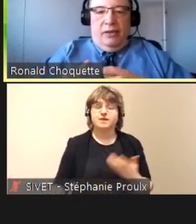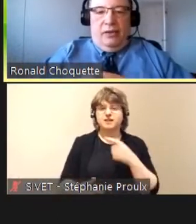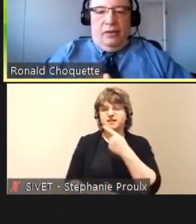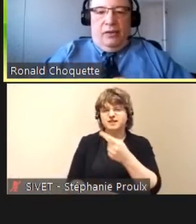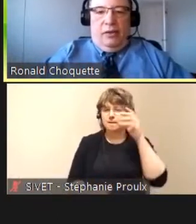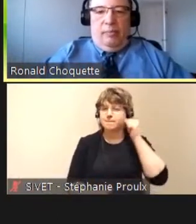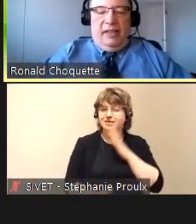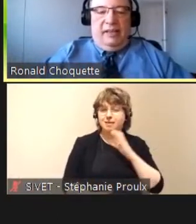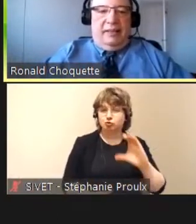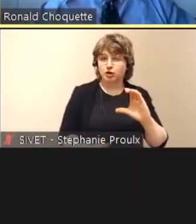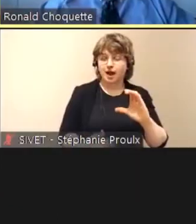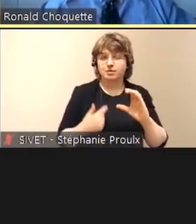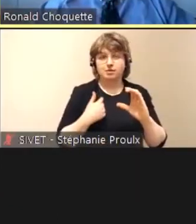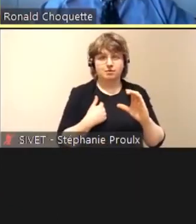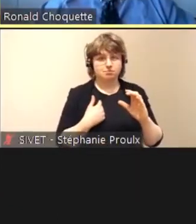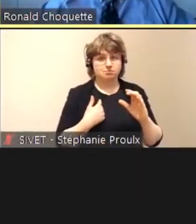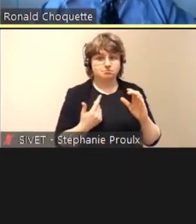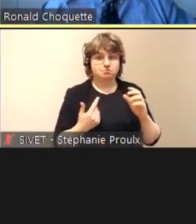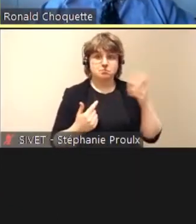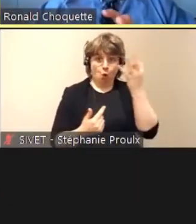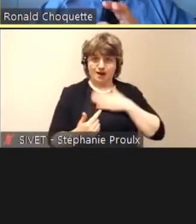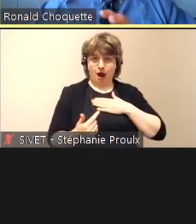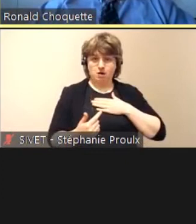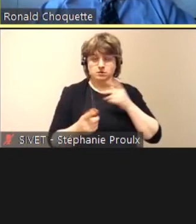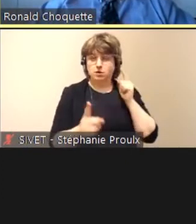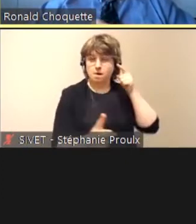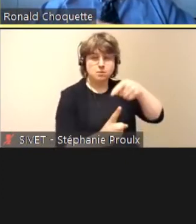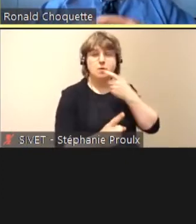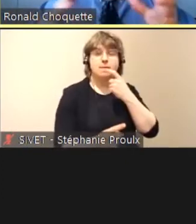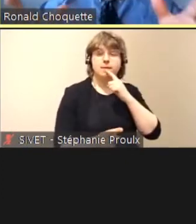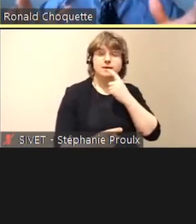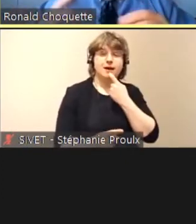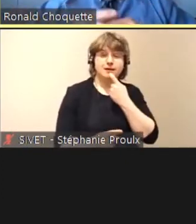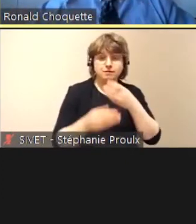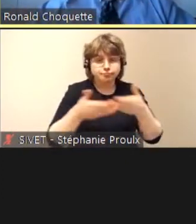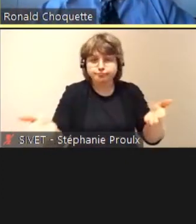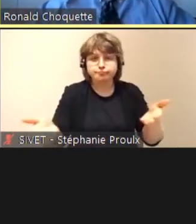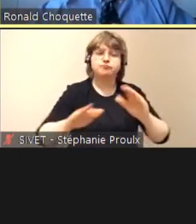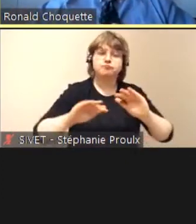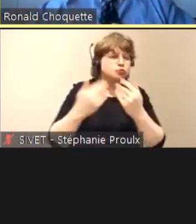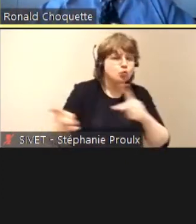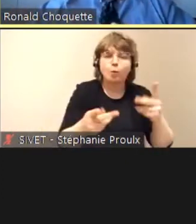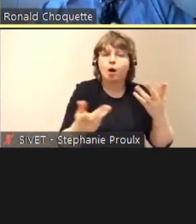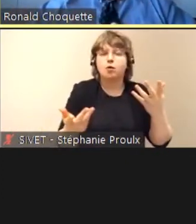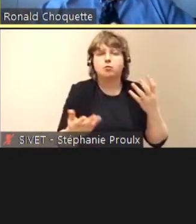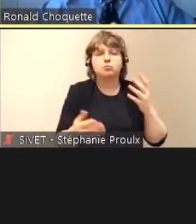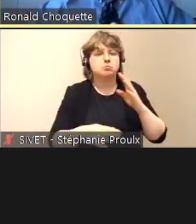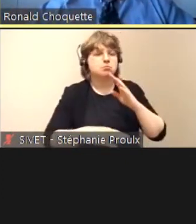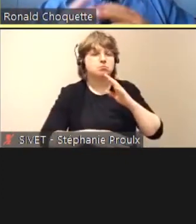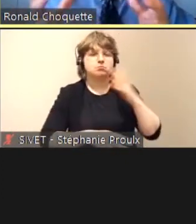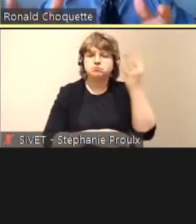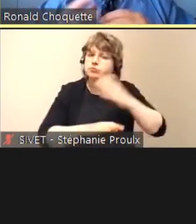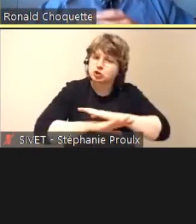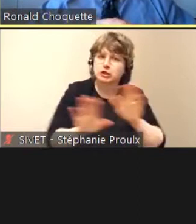vraiment une présentation grand public. Au fond, c'est une présentation